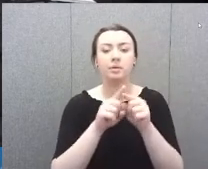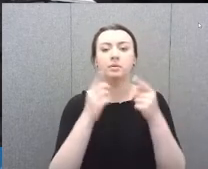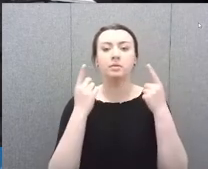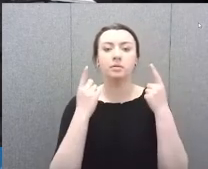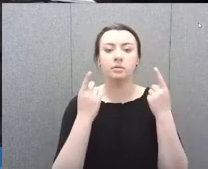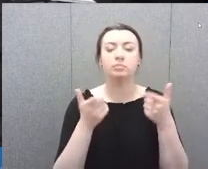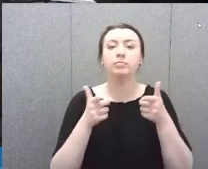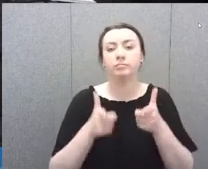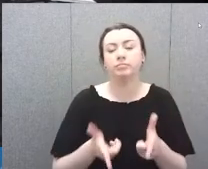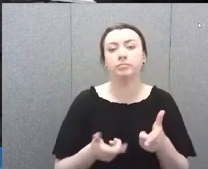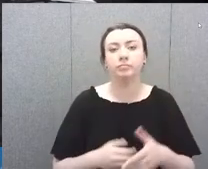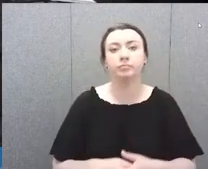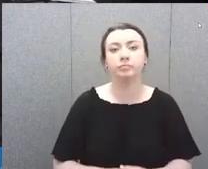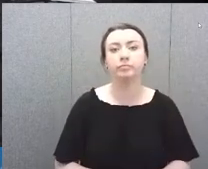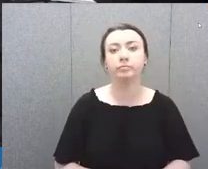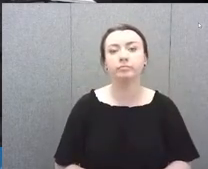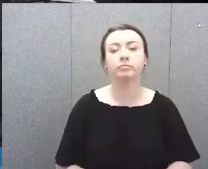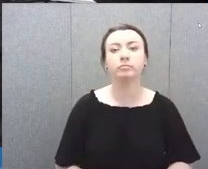И